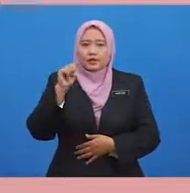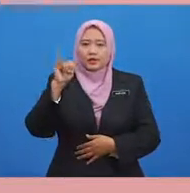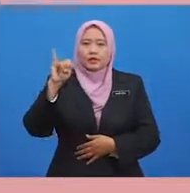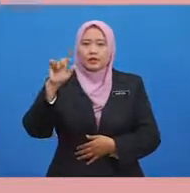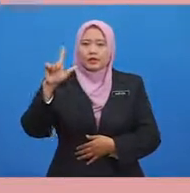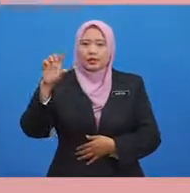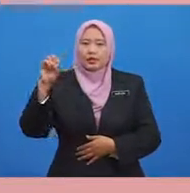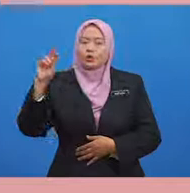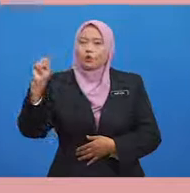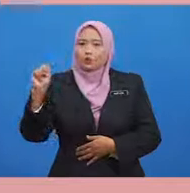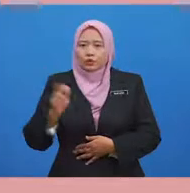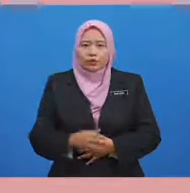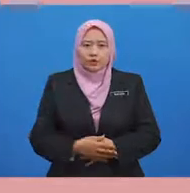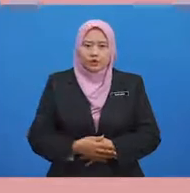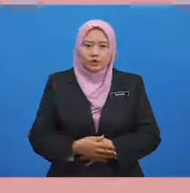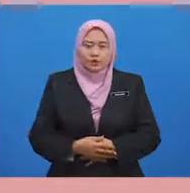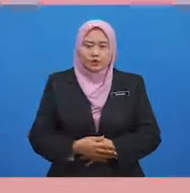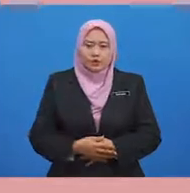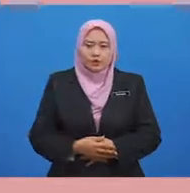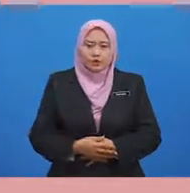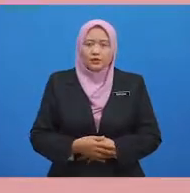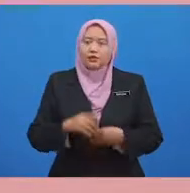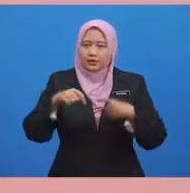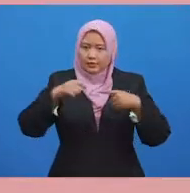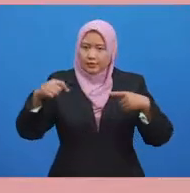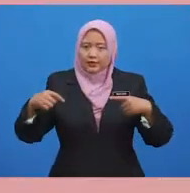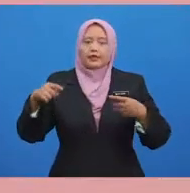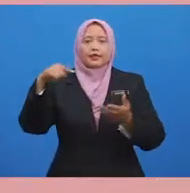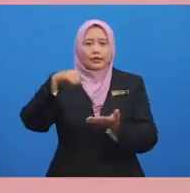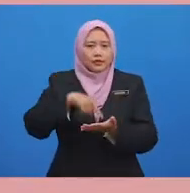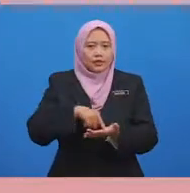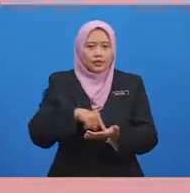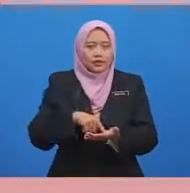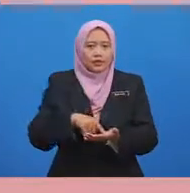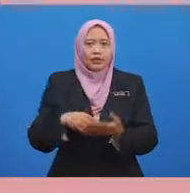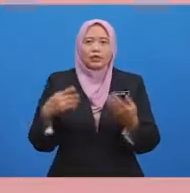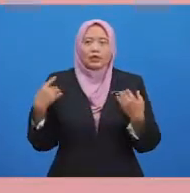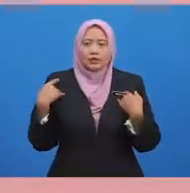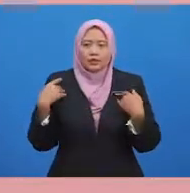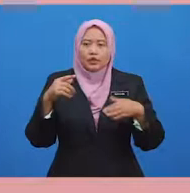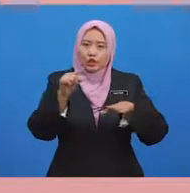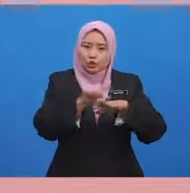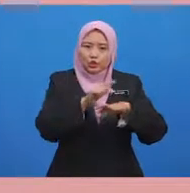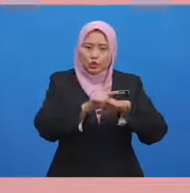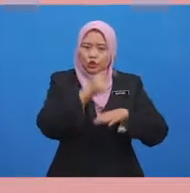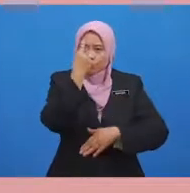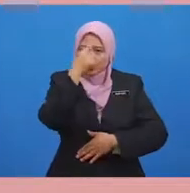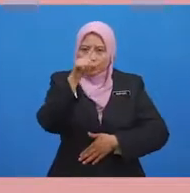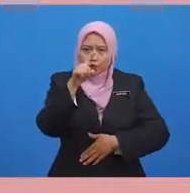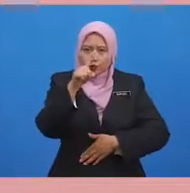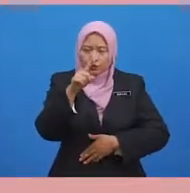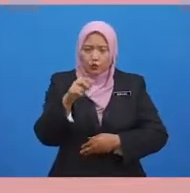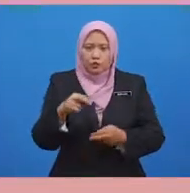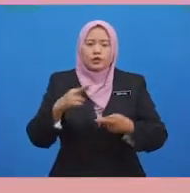Ya, tali nylon seperti ini mempunyai kegunaan untuk